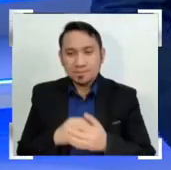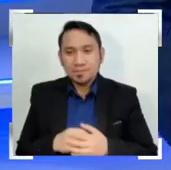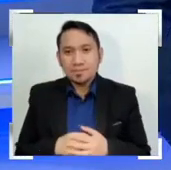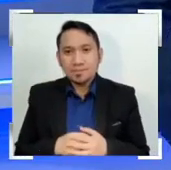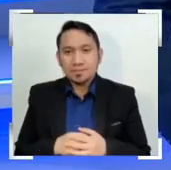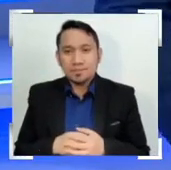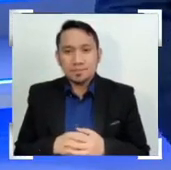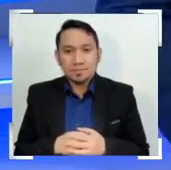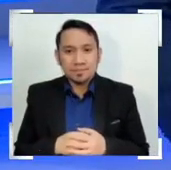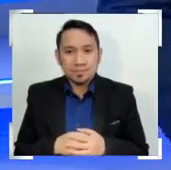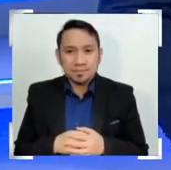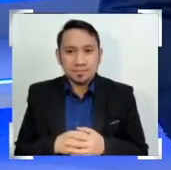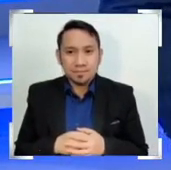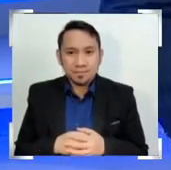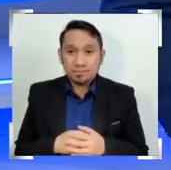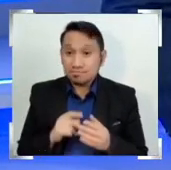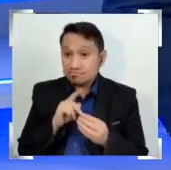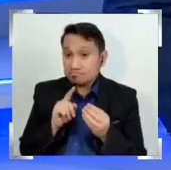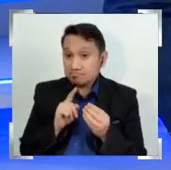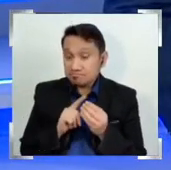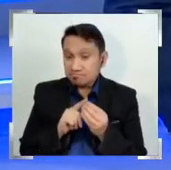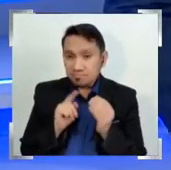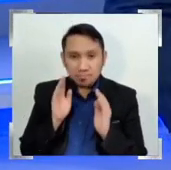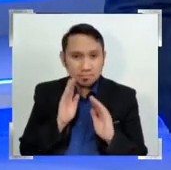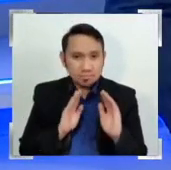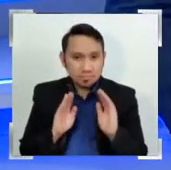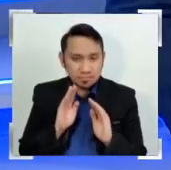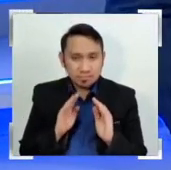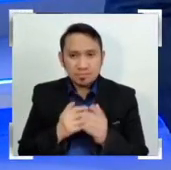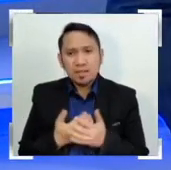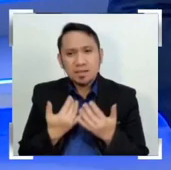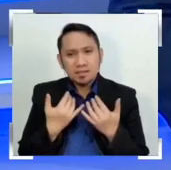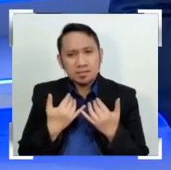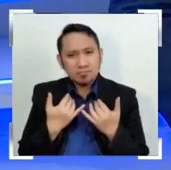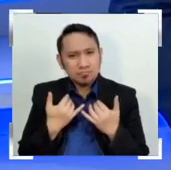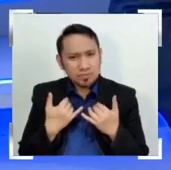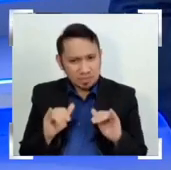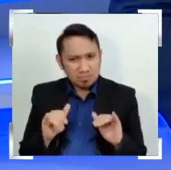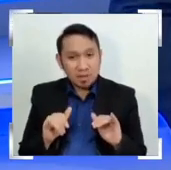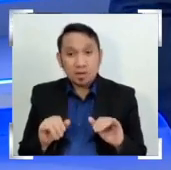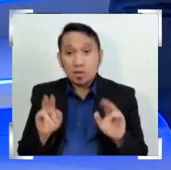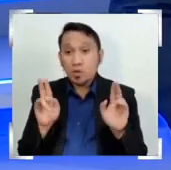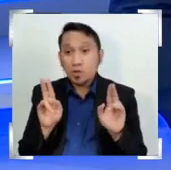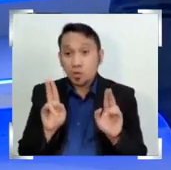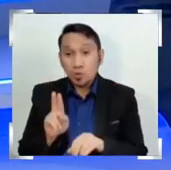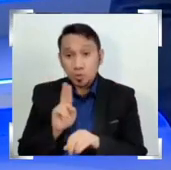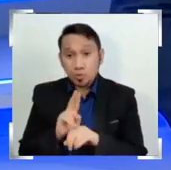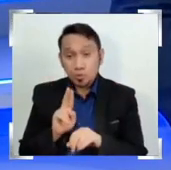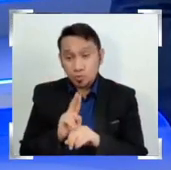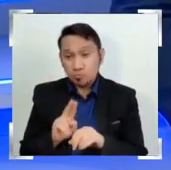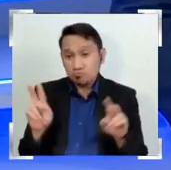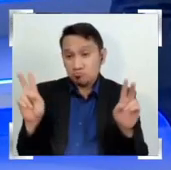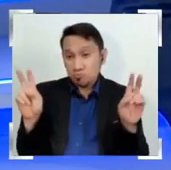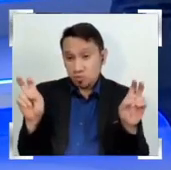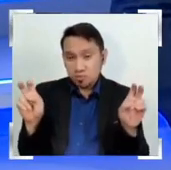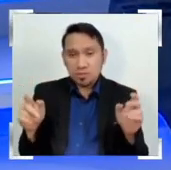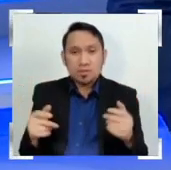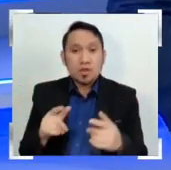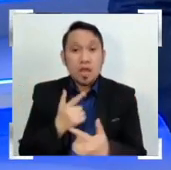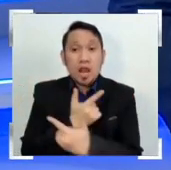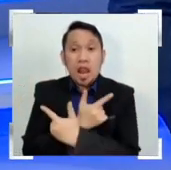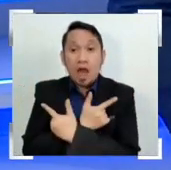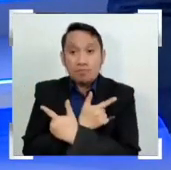Sa kabila ng kontrobersiya, tuloy pa rin daw ang paggamit sa bagong tourism slogan na Love the Philippines, ayon kay Tourism Secretary Christina